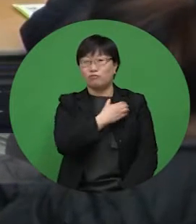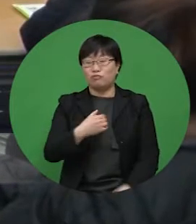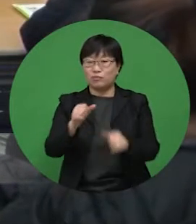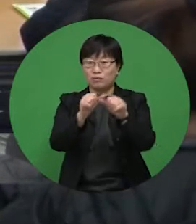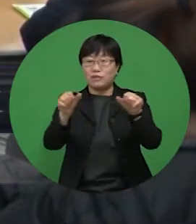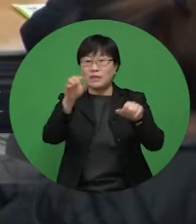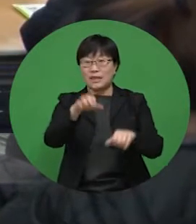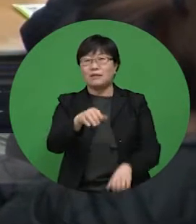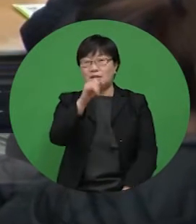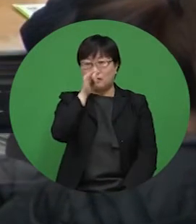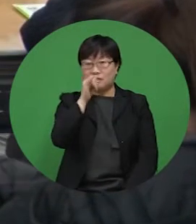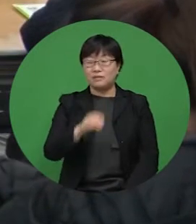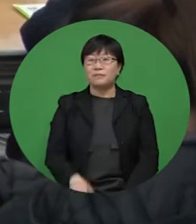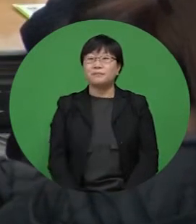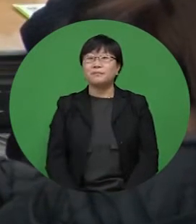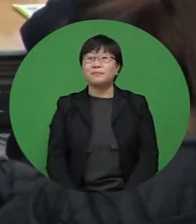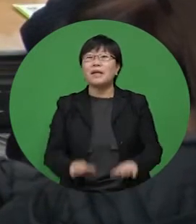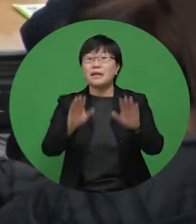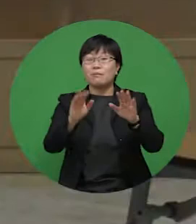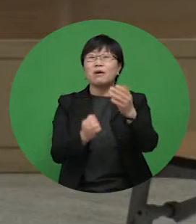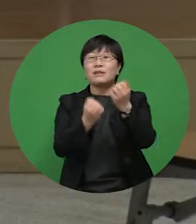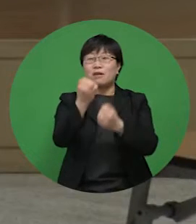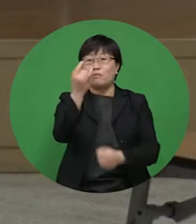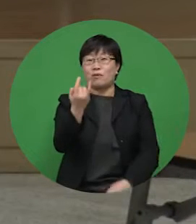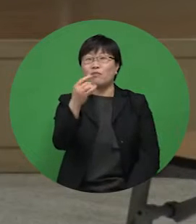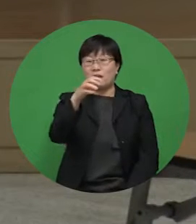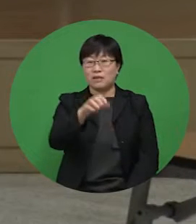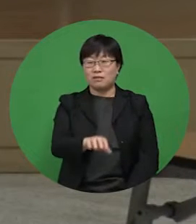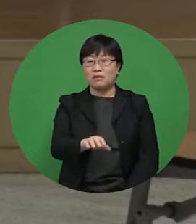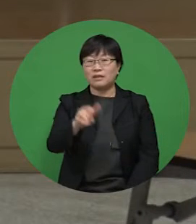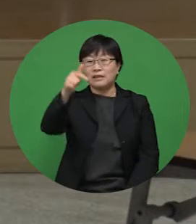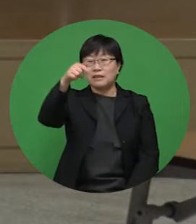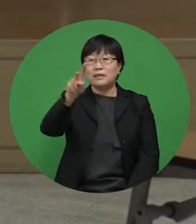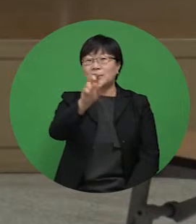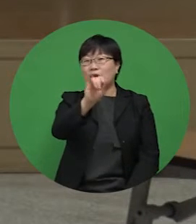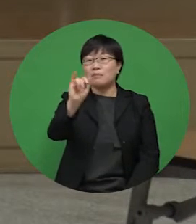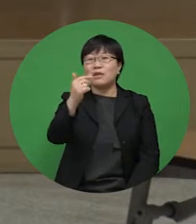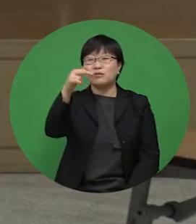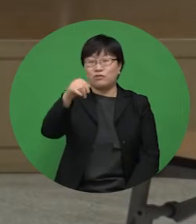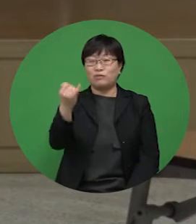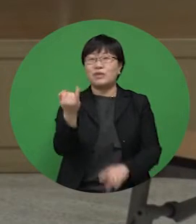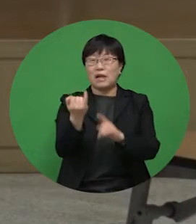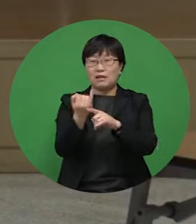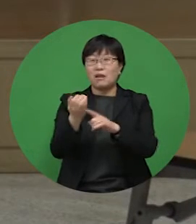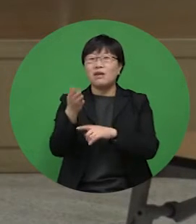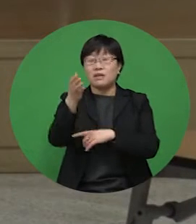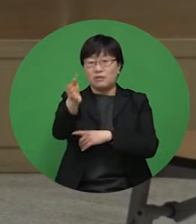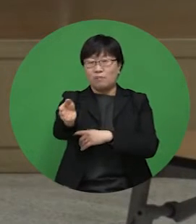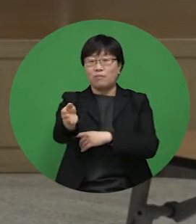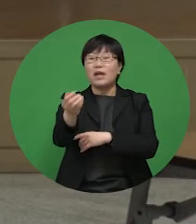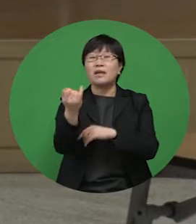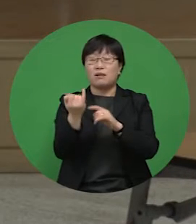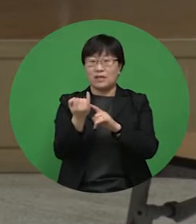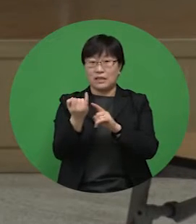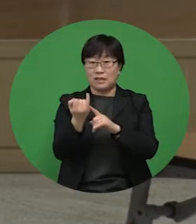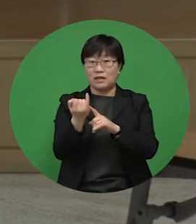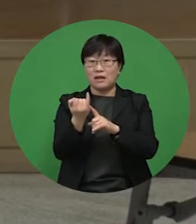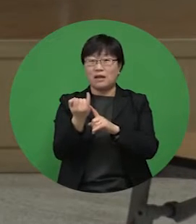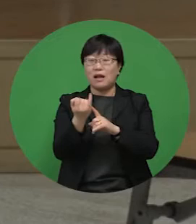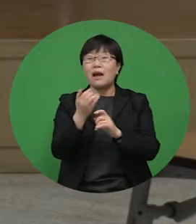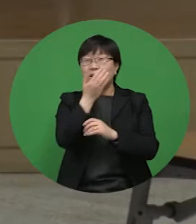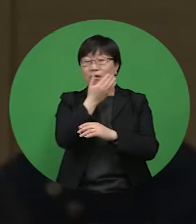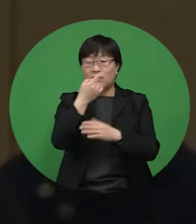설명회가 구로구청 강당에서 열렸습니다. 이번 설명회에서는 강민주, 이현지 영양 플러스실